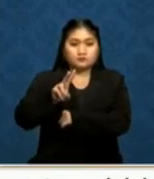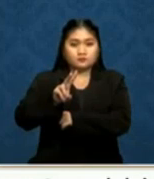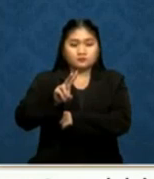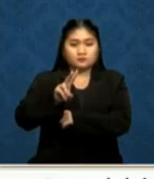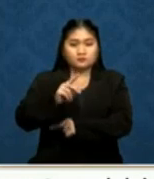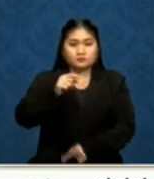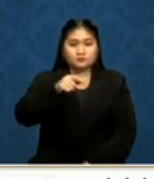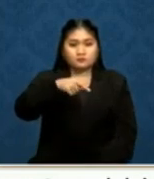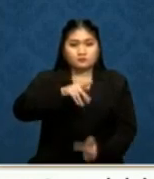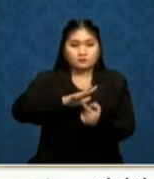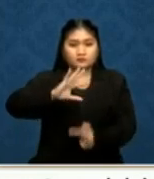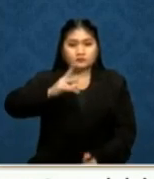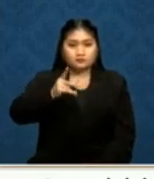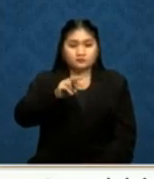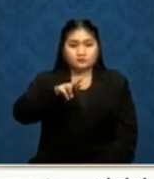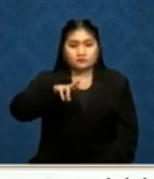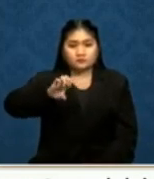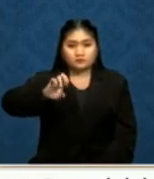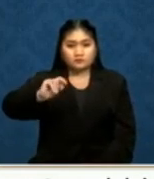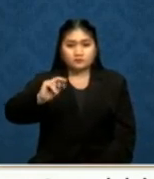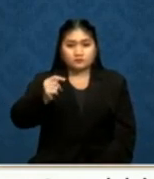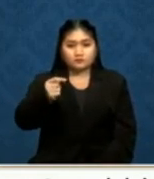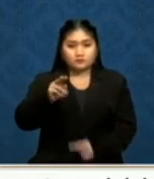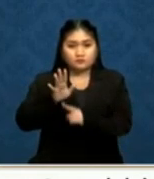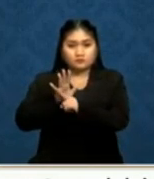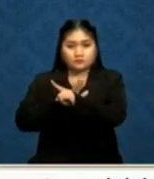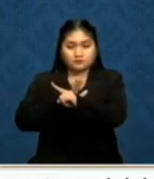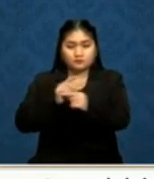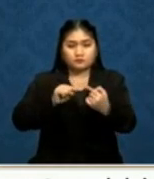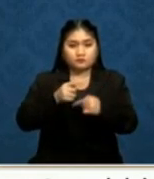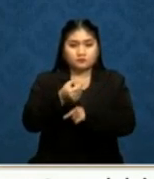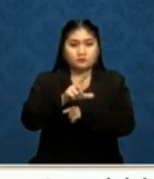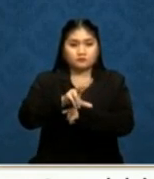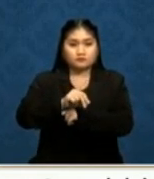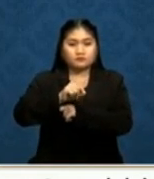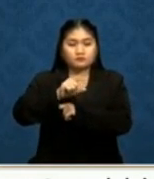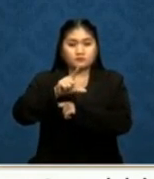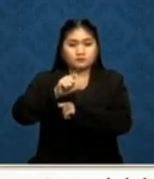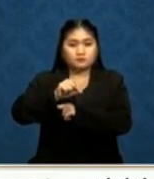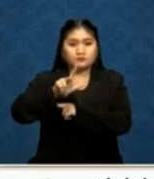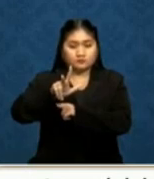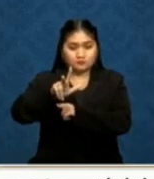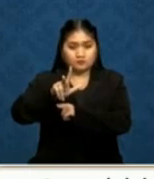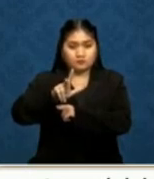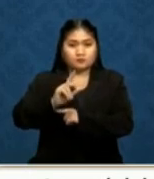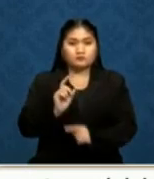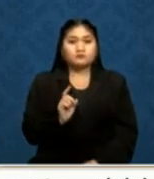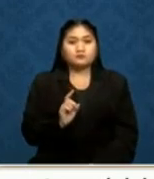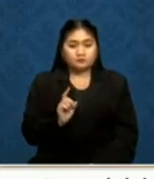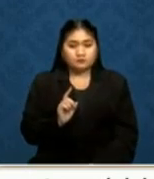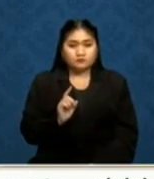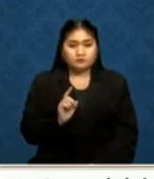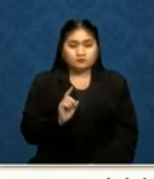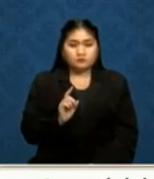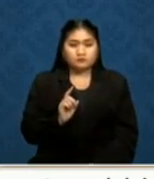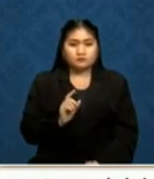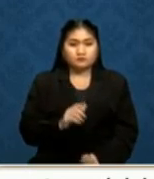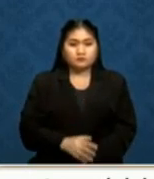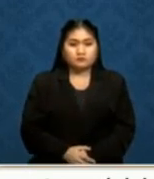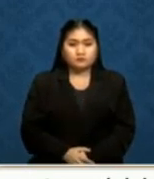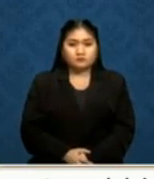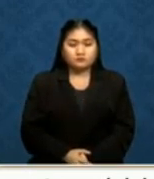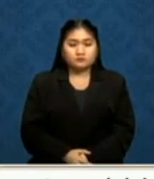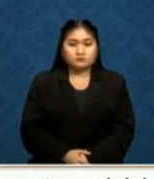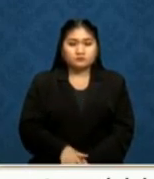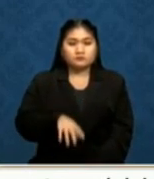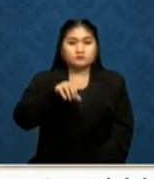สาวพัชรินทร์ซัมสิริพงษ์23ผู้ช่วยศาสตราจารย์พันตำรวจเอกหญิง